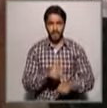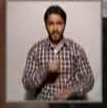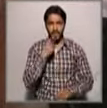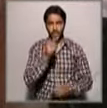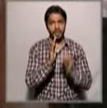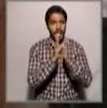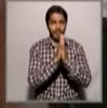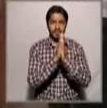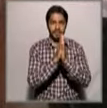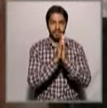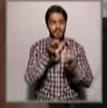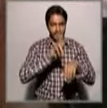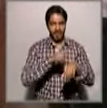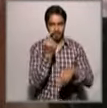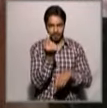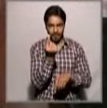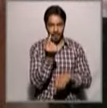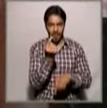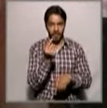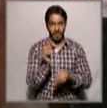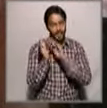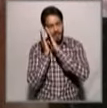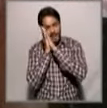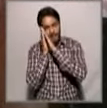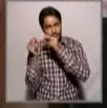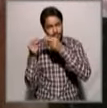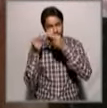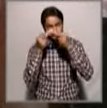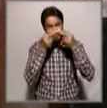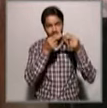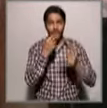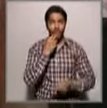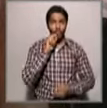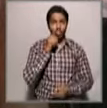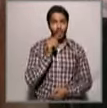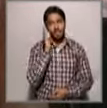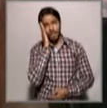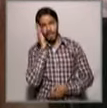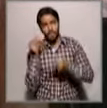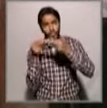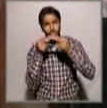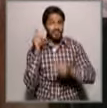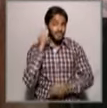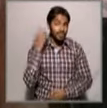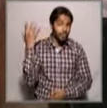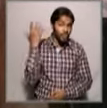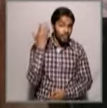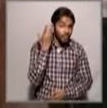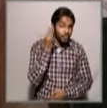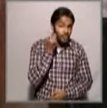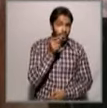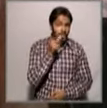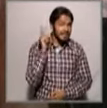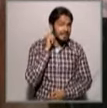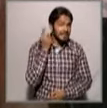مره. احمد معلش، حاجه جات لك في المنام قالت لك قبرك جنب قبر مين يا احمد؟ جنب سيدنا جبريل عليه